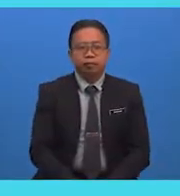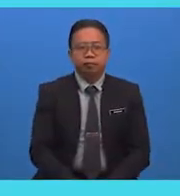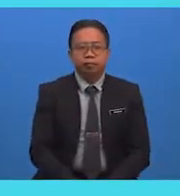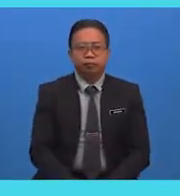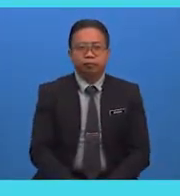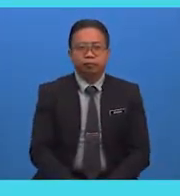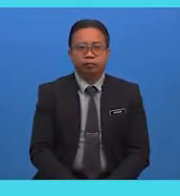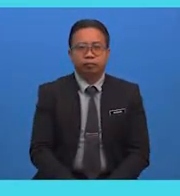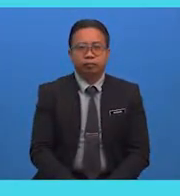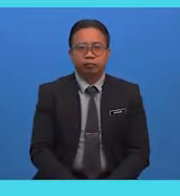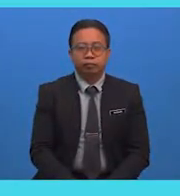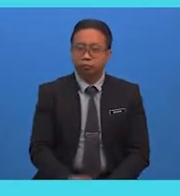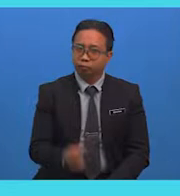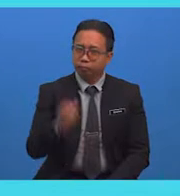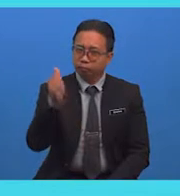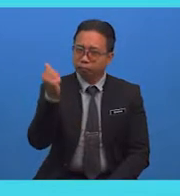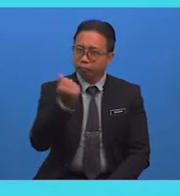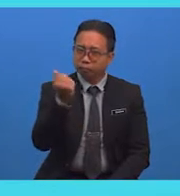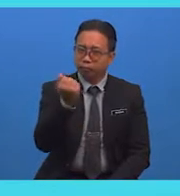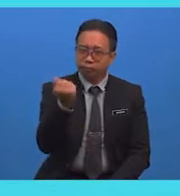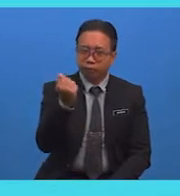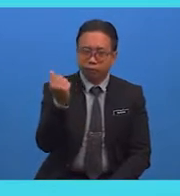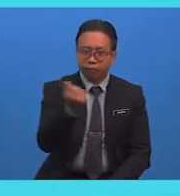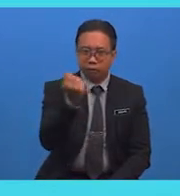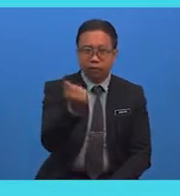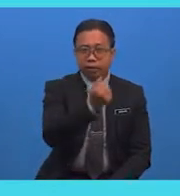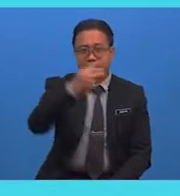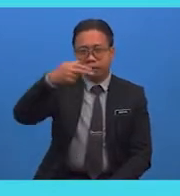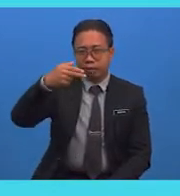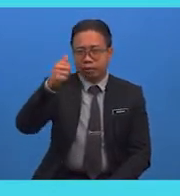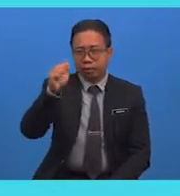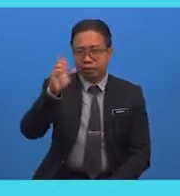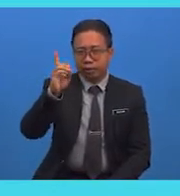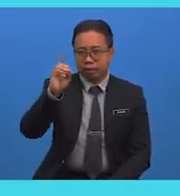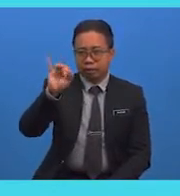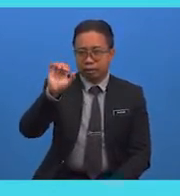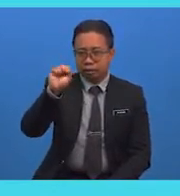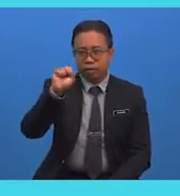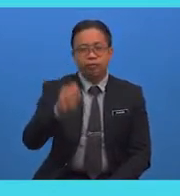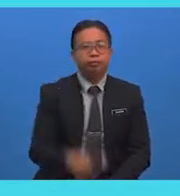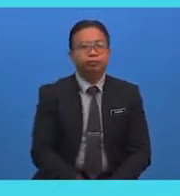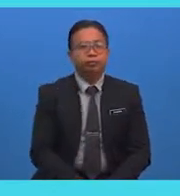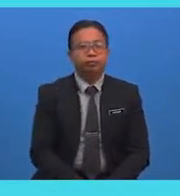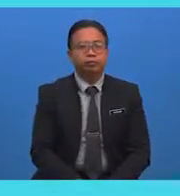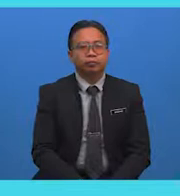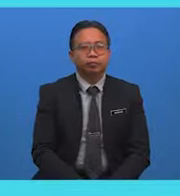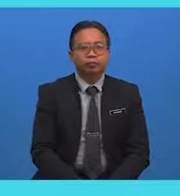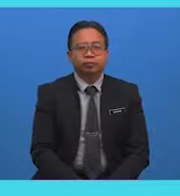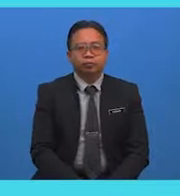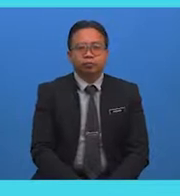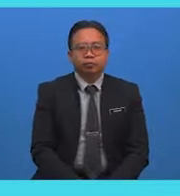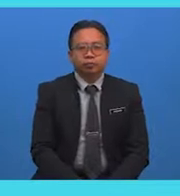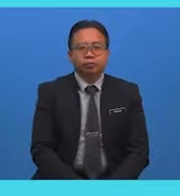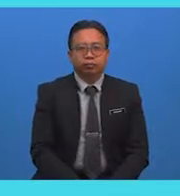berkata, "Summa dzakara ar-rajula yutilu as-safara Ash'atha